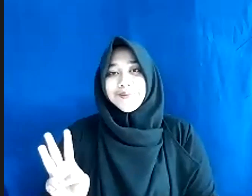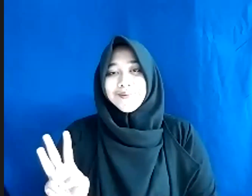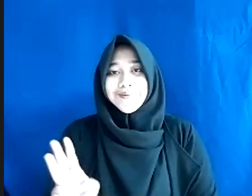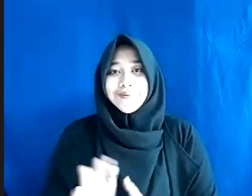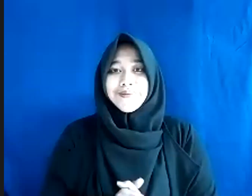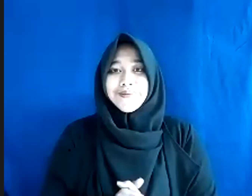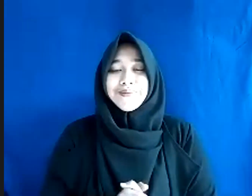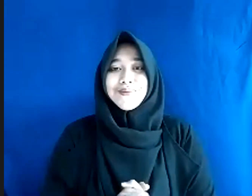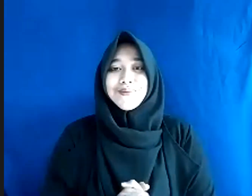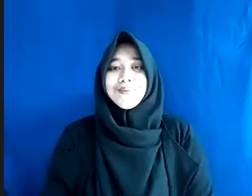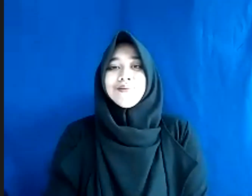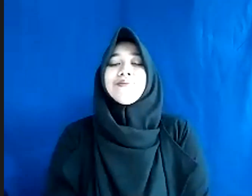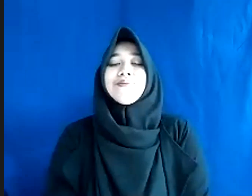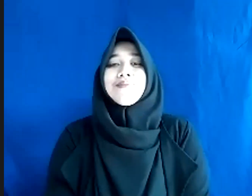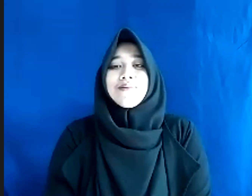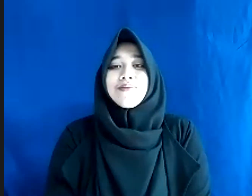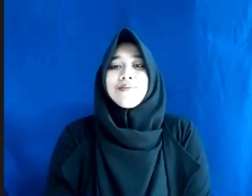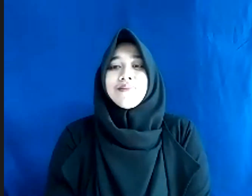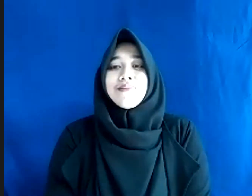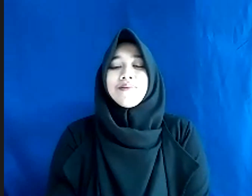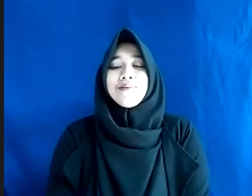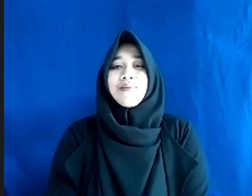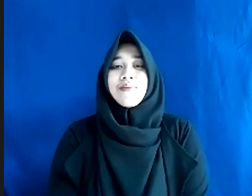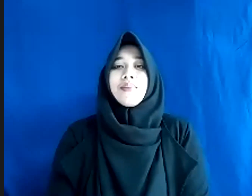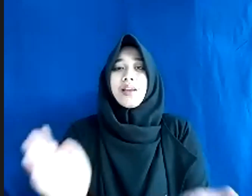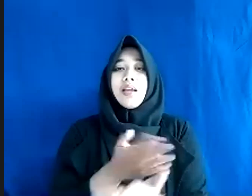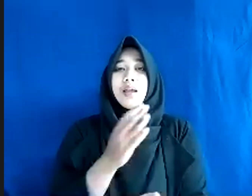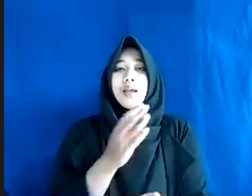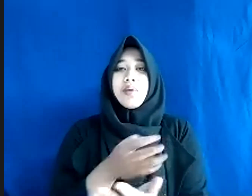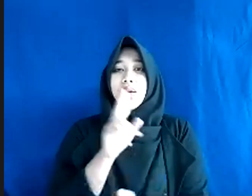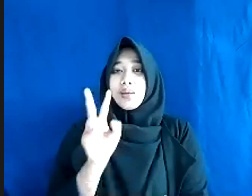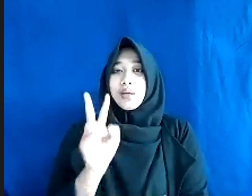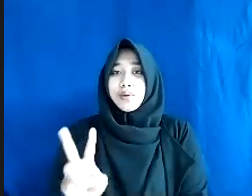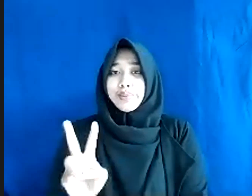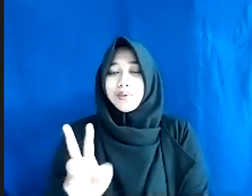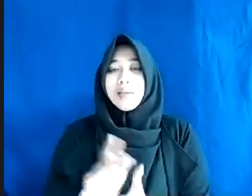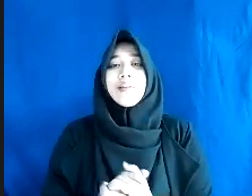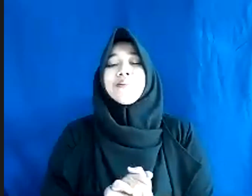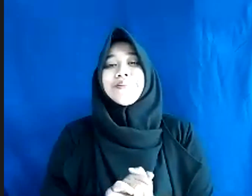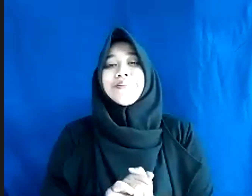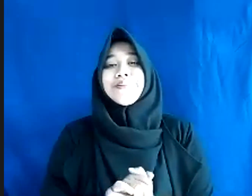halaman kedua. Oke, mohon senyumnya tetap.